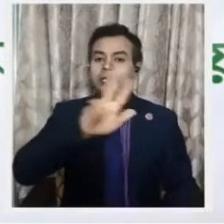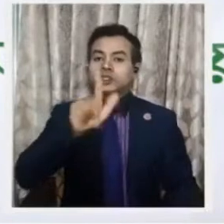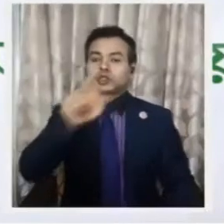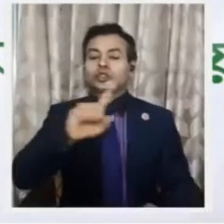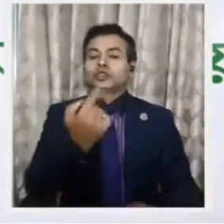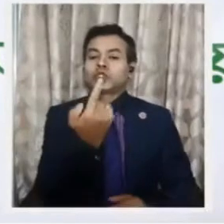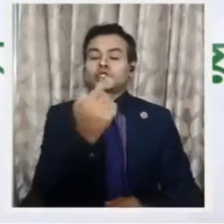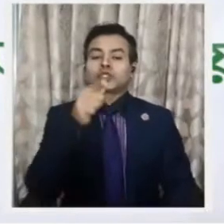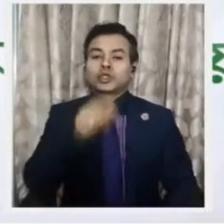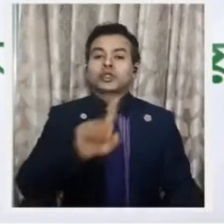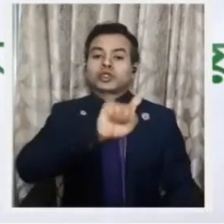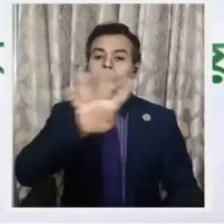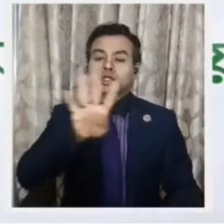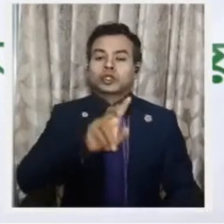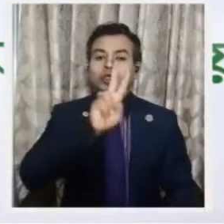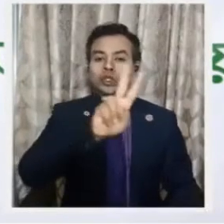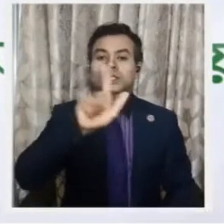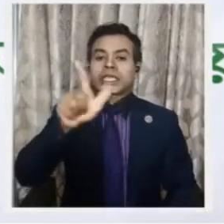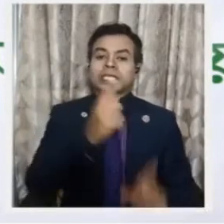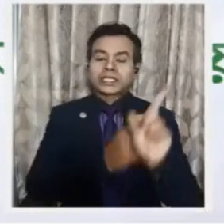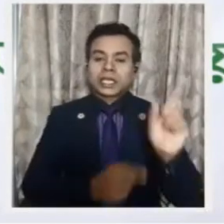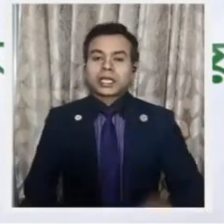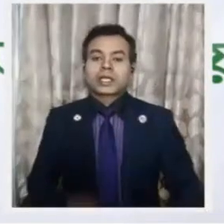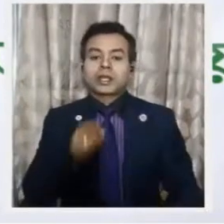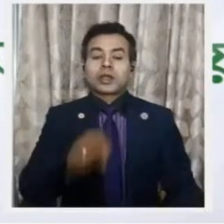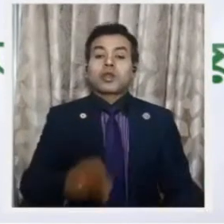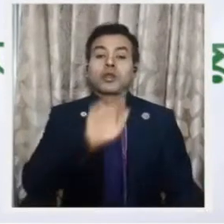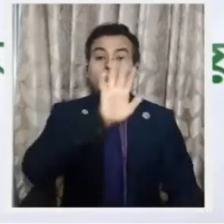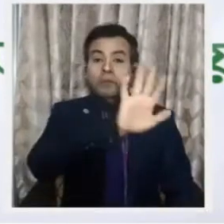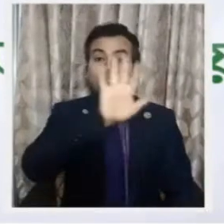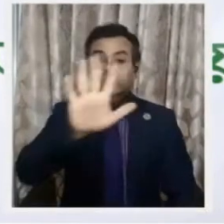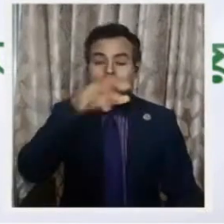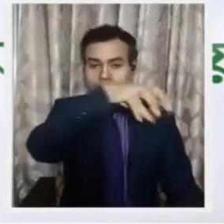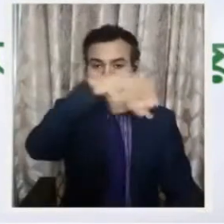হাজির হয়েছি। আজ 11 জুন 2020,